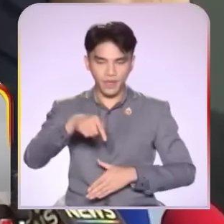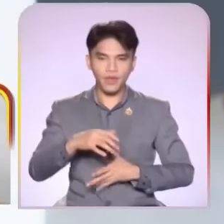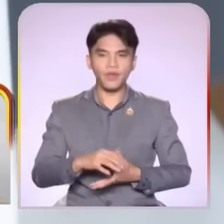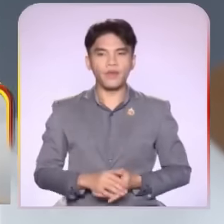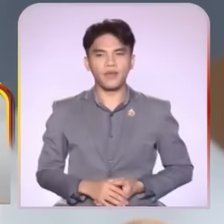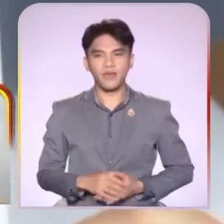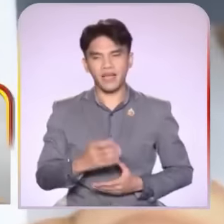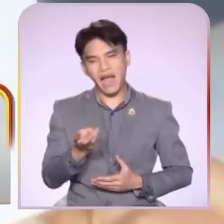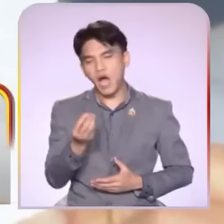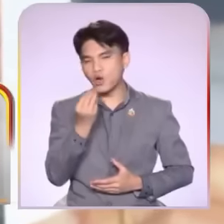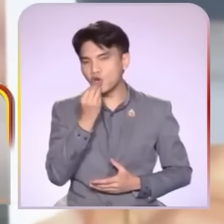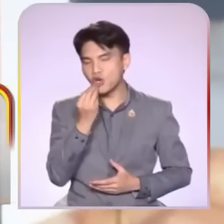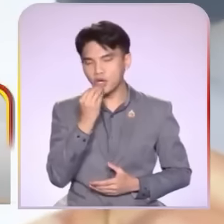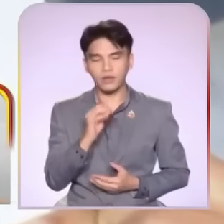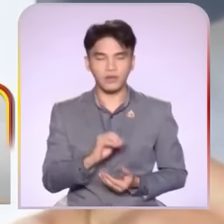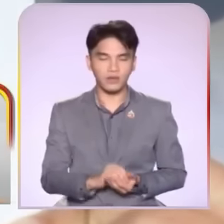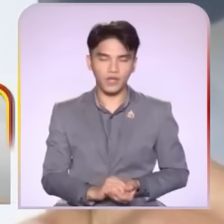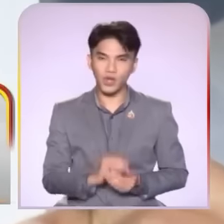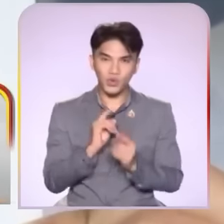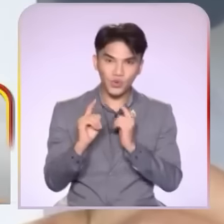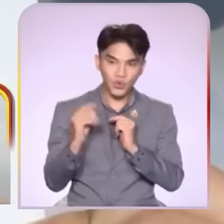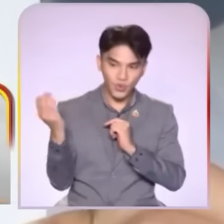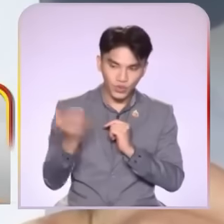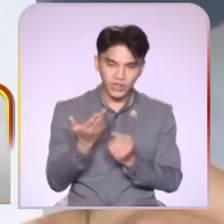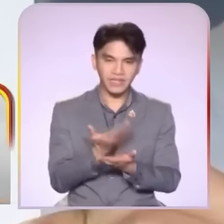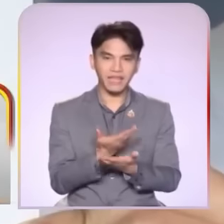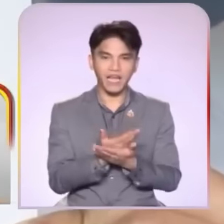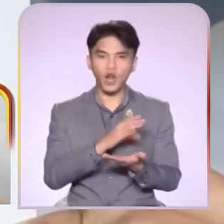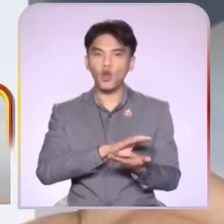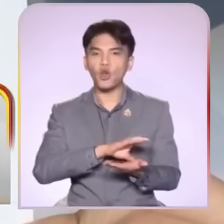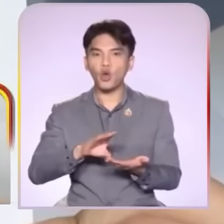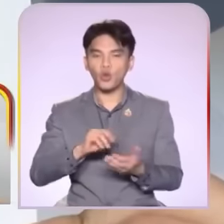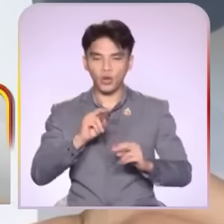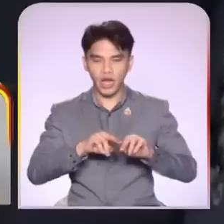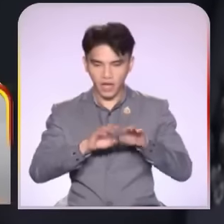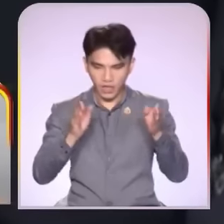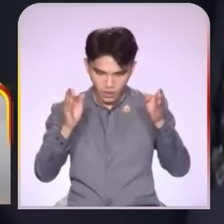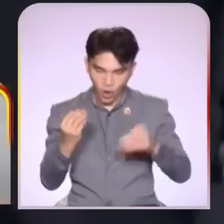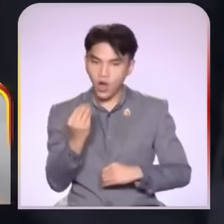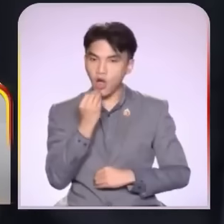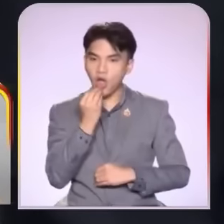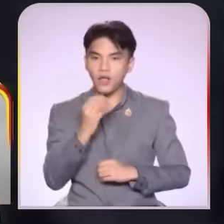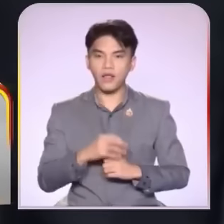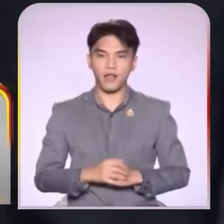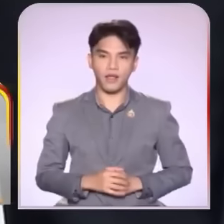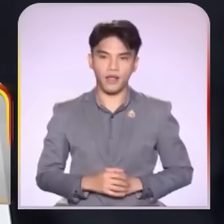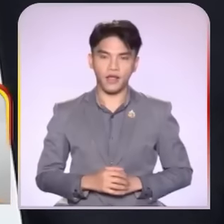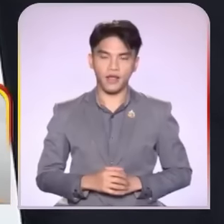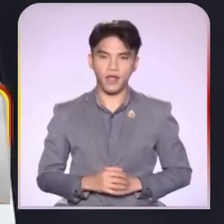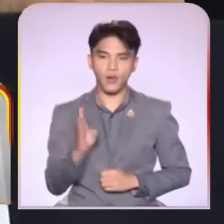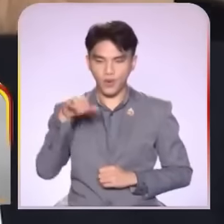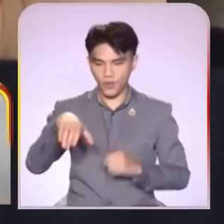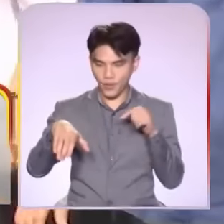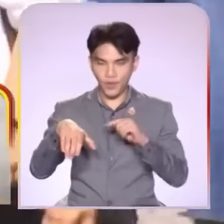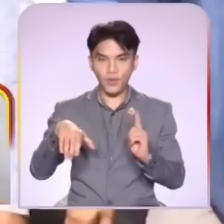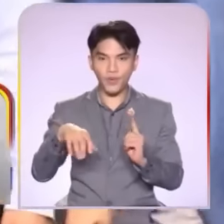เพื่อที่จะกินข้าวกันและถูกโน้มน้าวชวนให้ลงทุนระหว่างนั่งโต๊ะร่วมรับประทานอาหารกันเจ้าของเนี่ยบริ